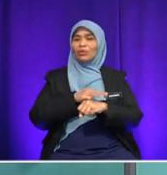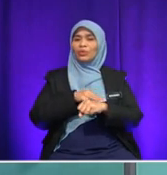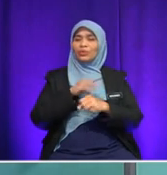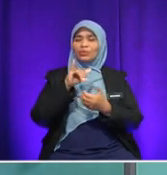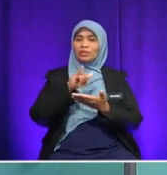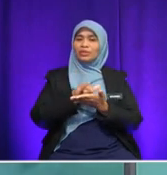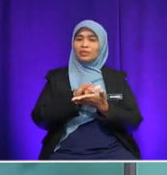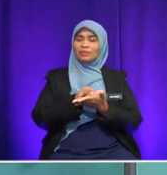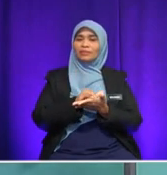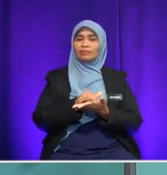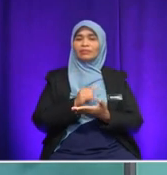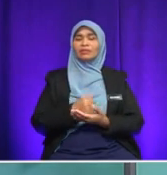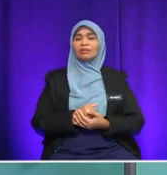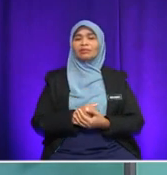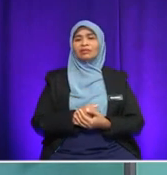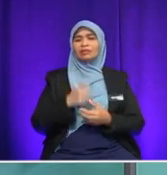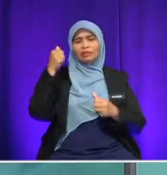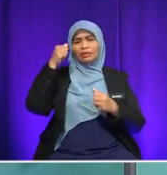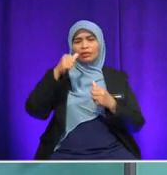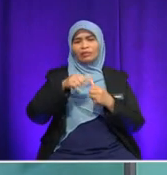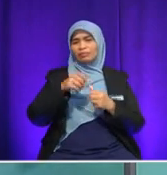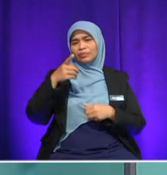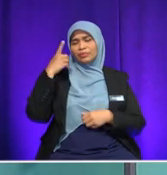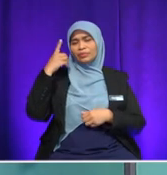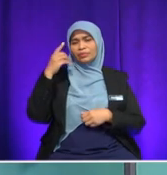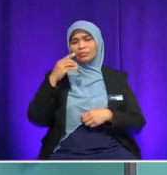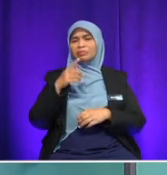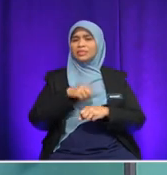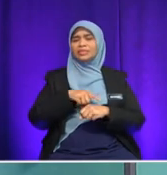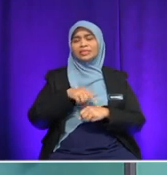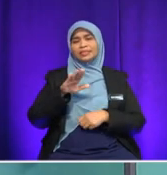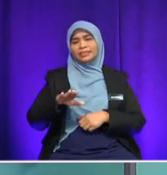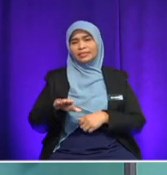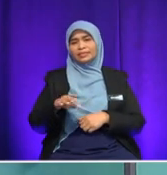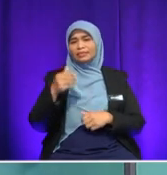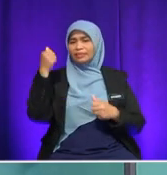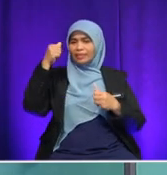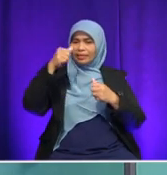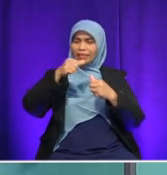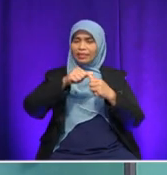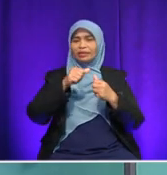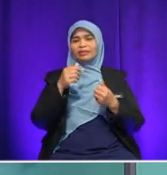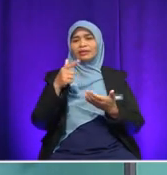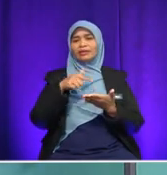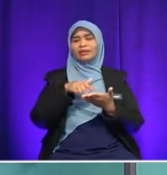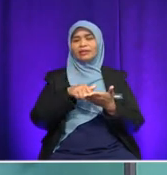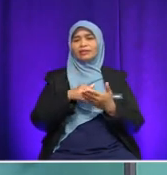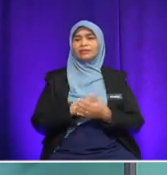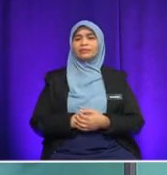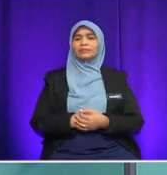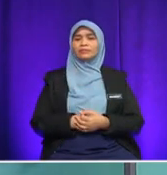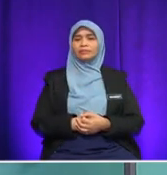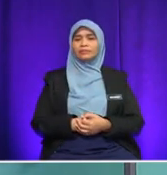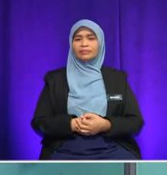Ini imbas kembali mengatakan bahawa dia memanglah waktu tu dia kecil lagi, dia ingat balik peristiwa masa kecil. Itulah keyword dia kan? Keyword